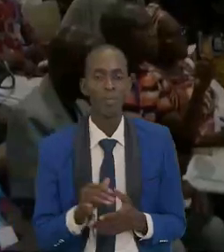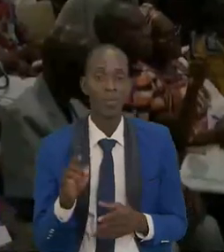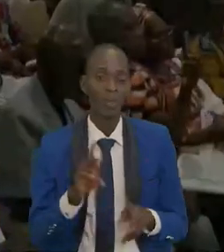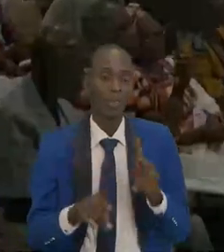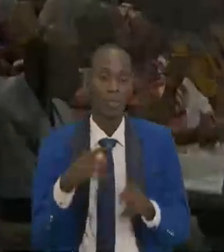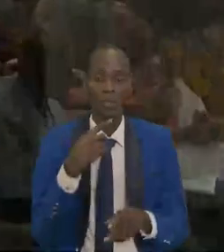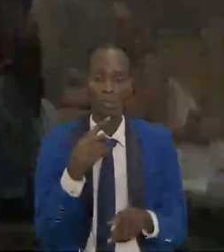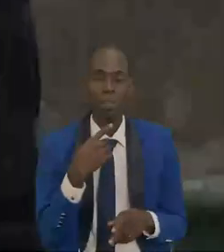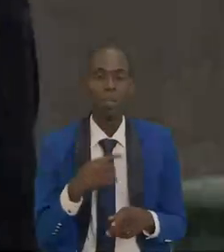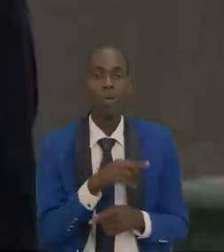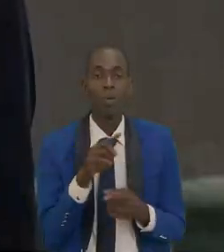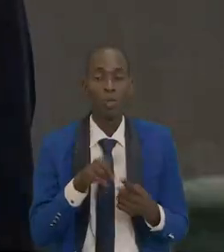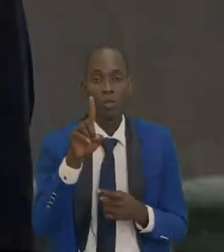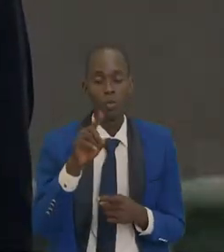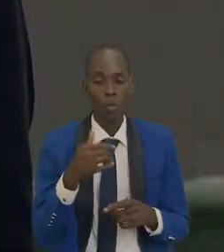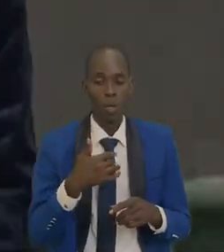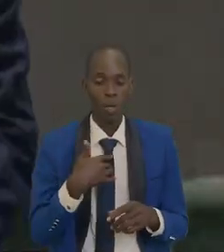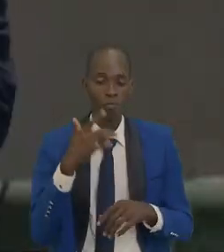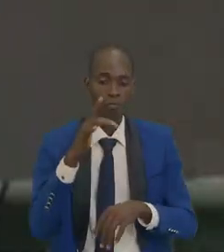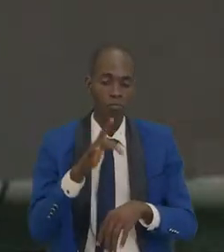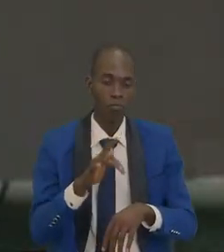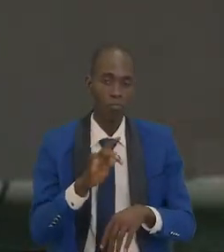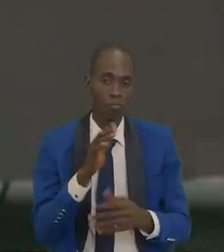Ils disent, quand tu atteins 40 ans,